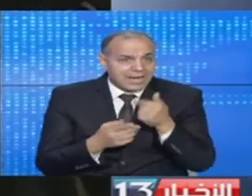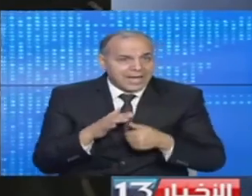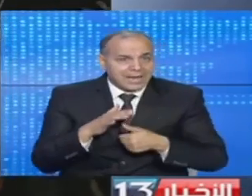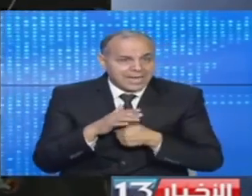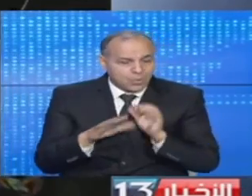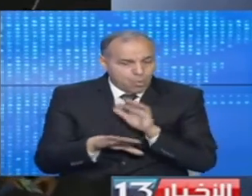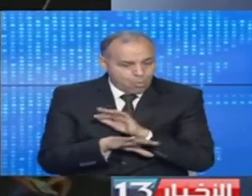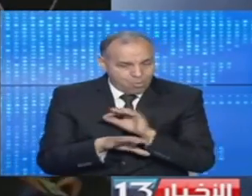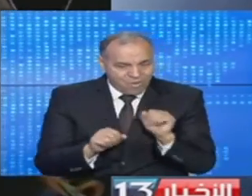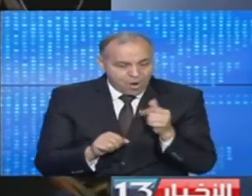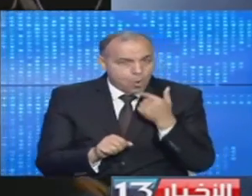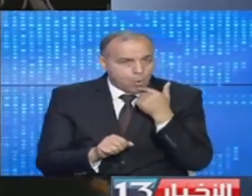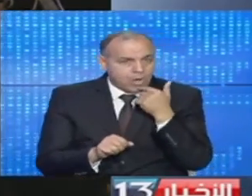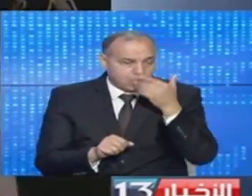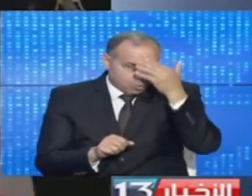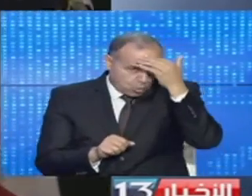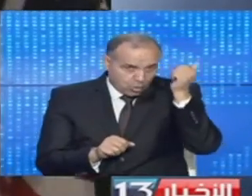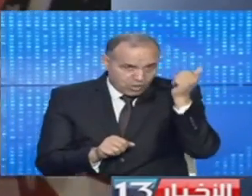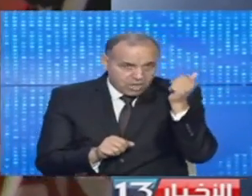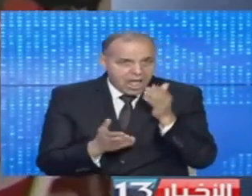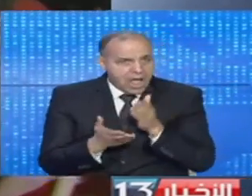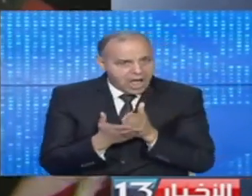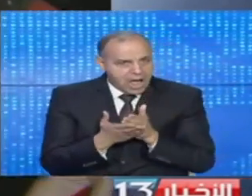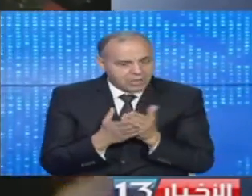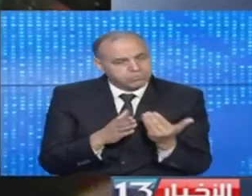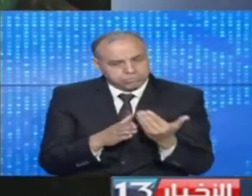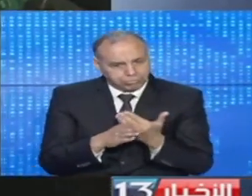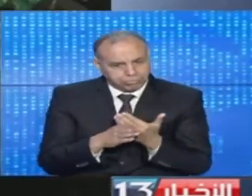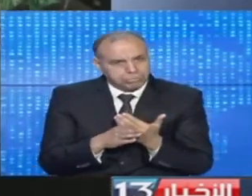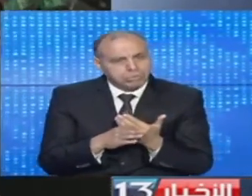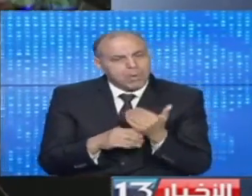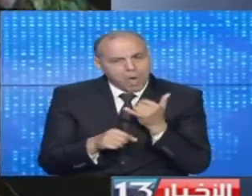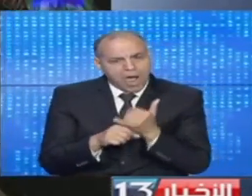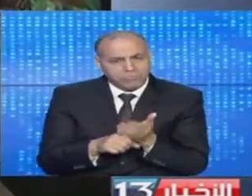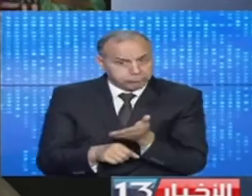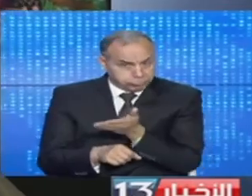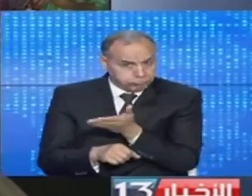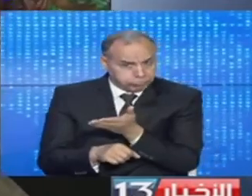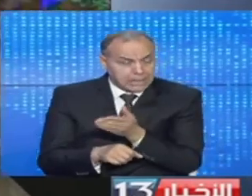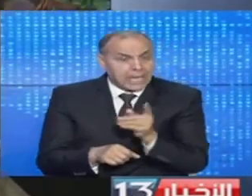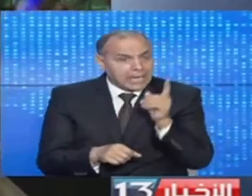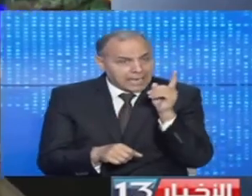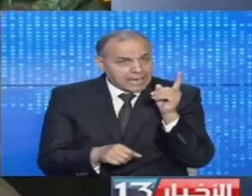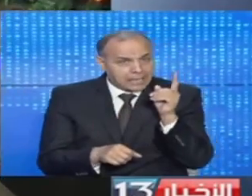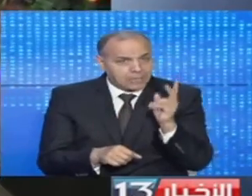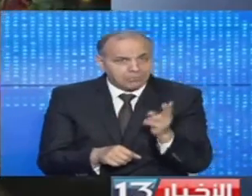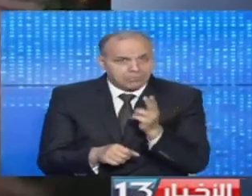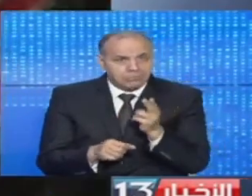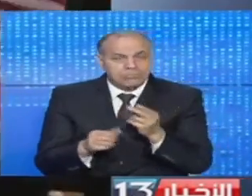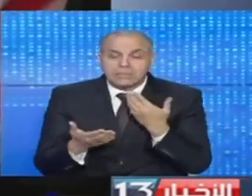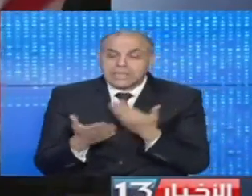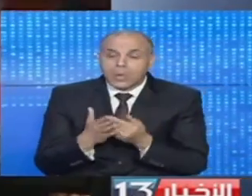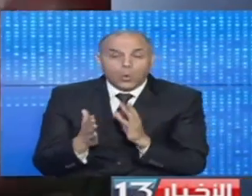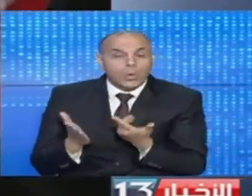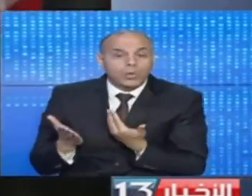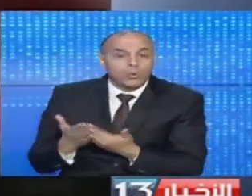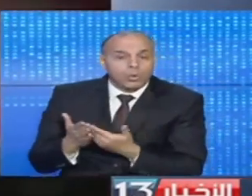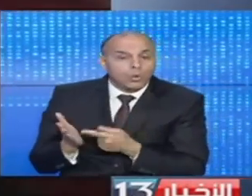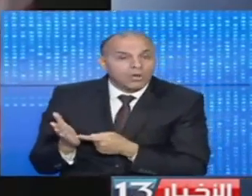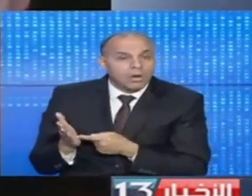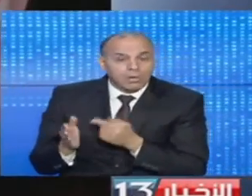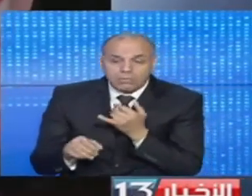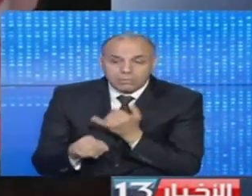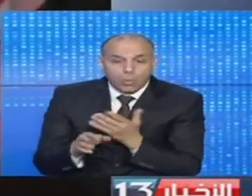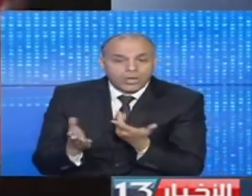المنتهيه ولايته دونالد ترامب من حقه النظر في مزاعم المخالفات لكنه لم يقدم اي دليل على وجود